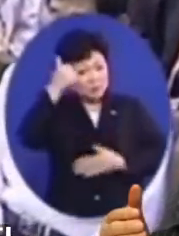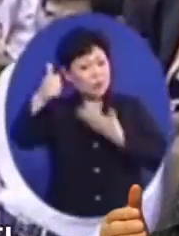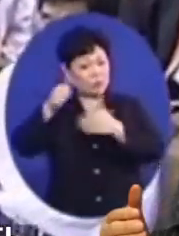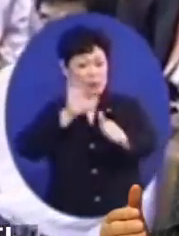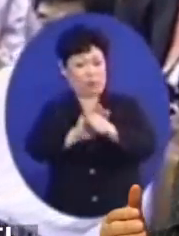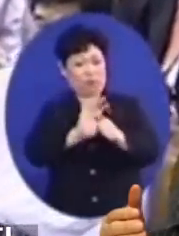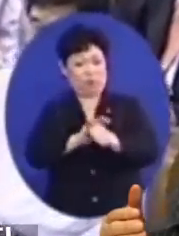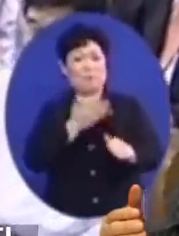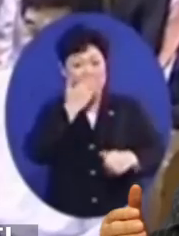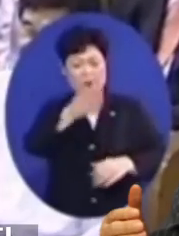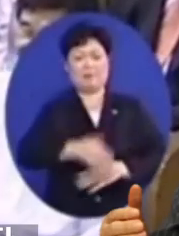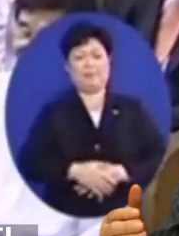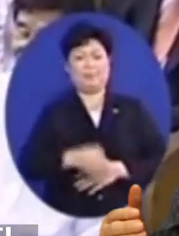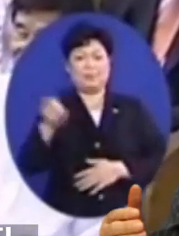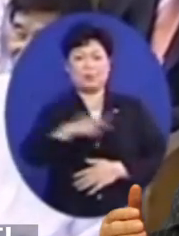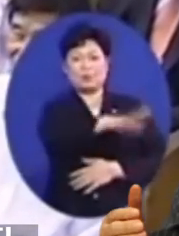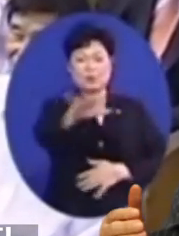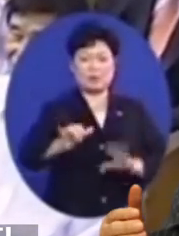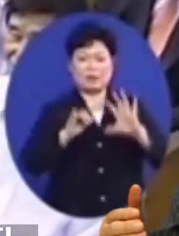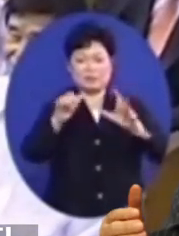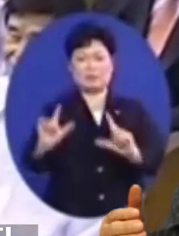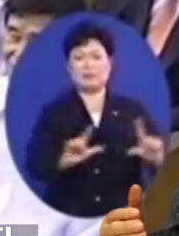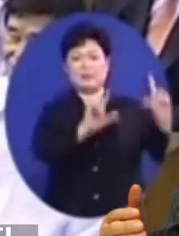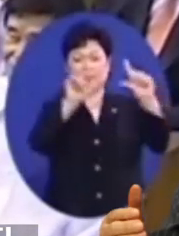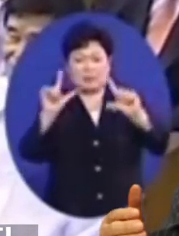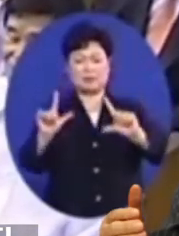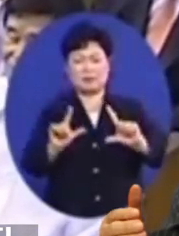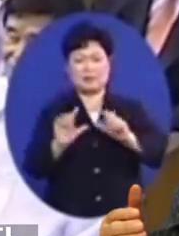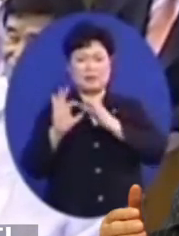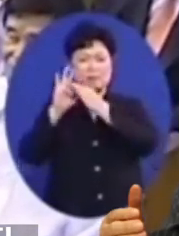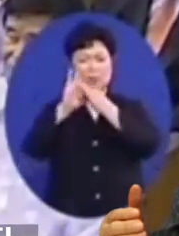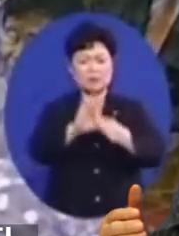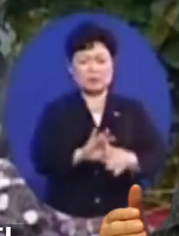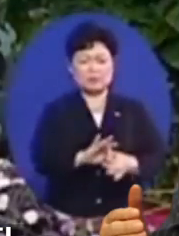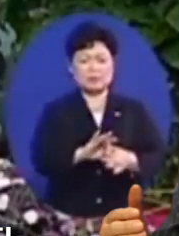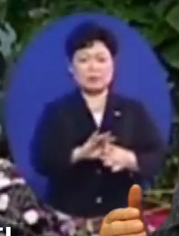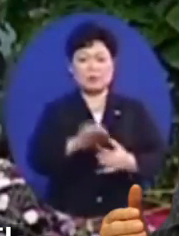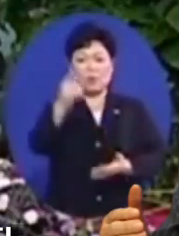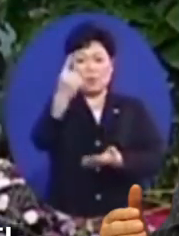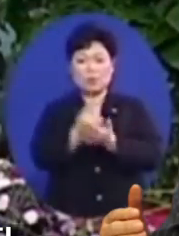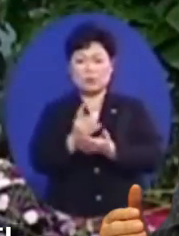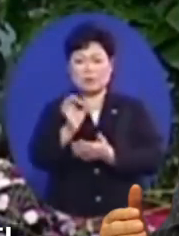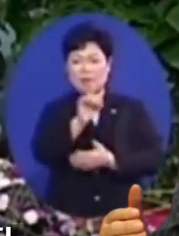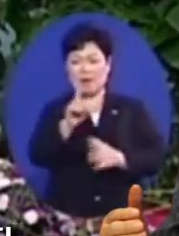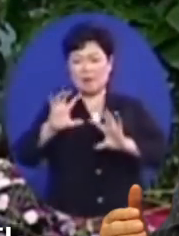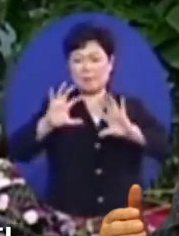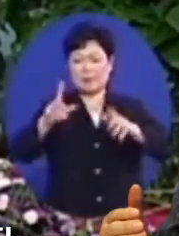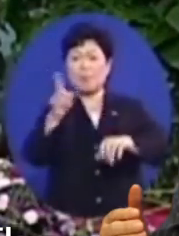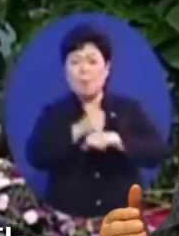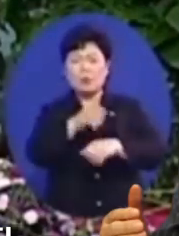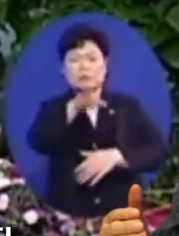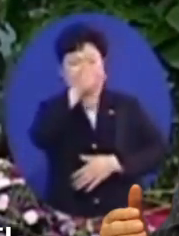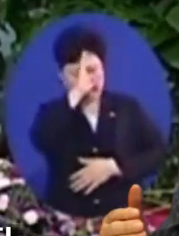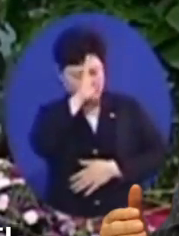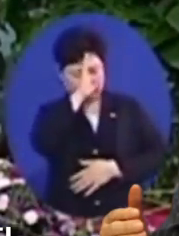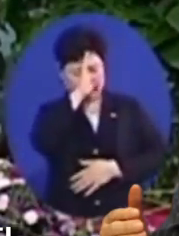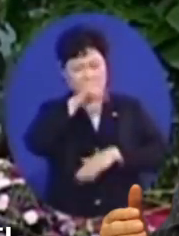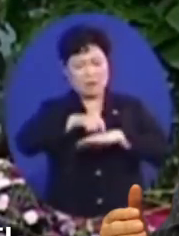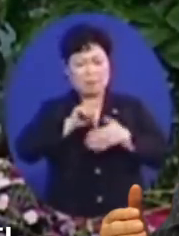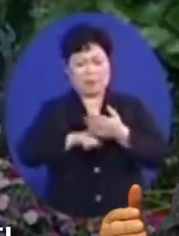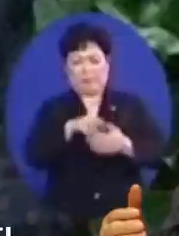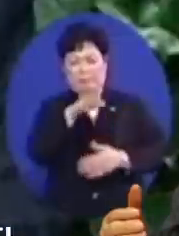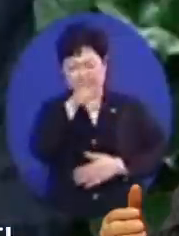것입니다. 네. 또 우리가 세상에 살면서 다가오는 아말렉은 질병의 아말렉입니다. 마음이